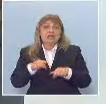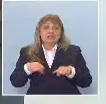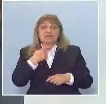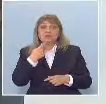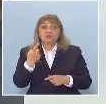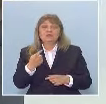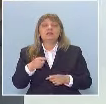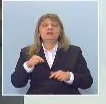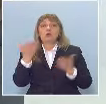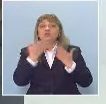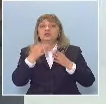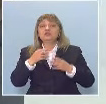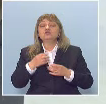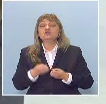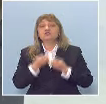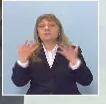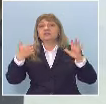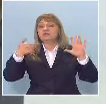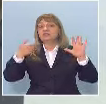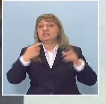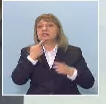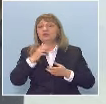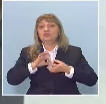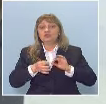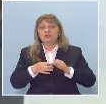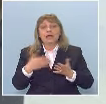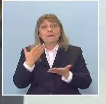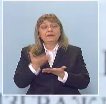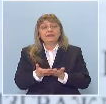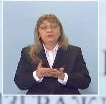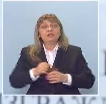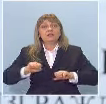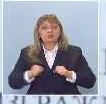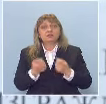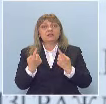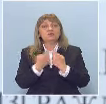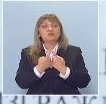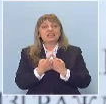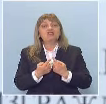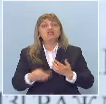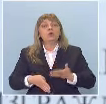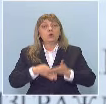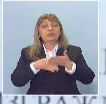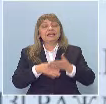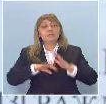училището ще празнува 60 годишен юбилей. Предложението бързо среща подкрепа сред всички и процедурата е задействана.